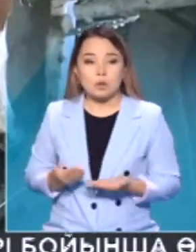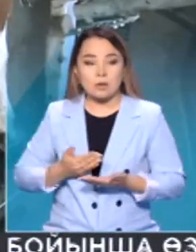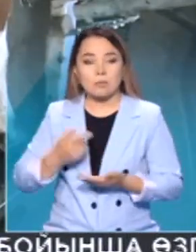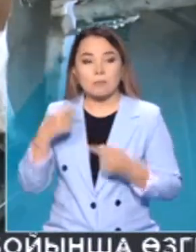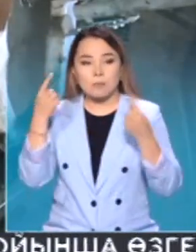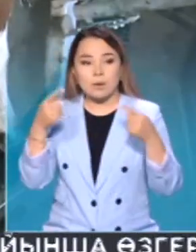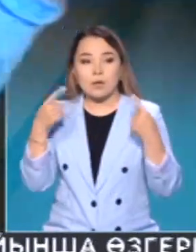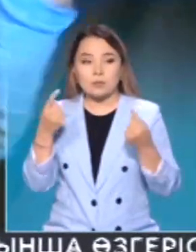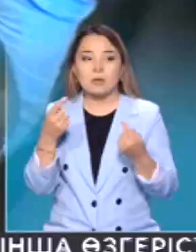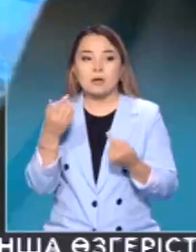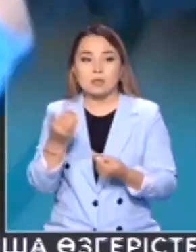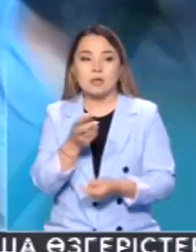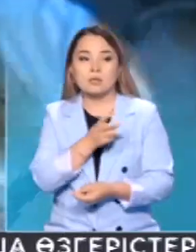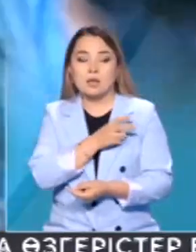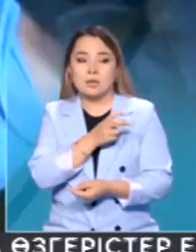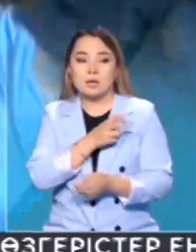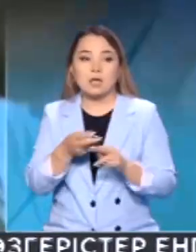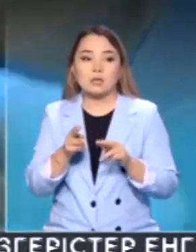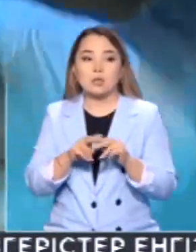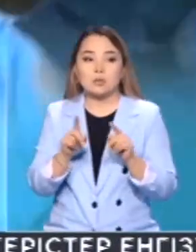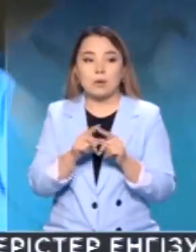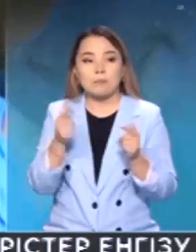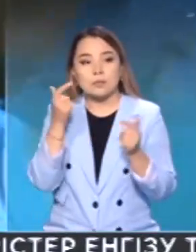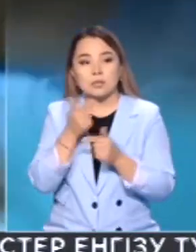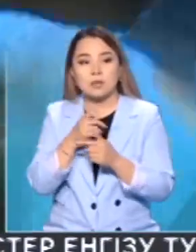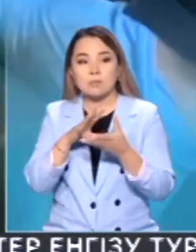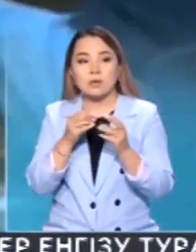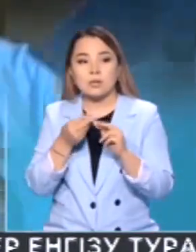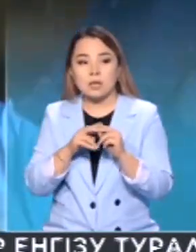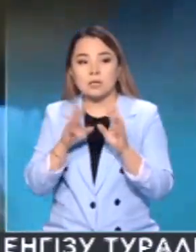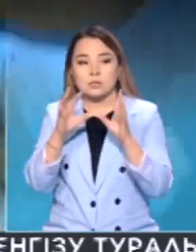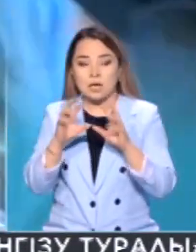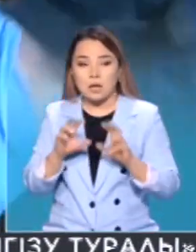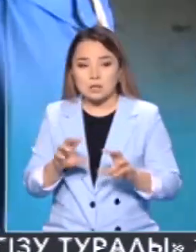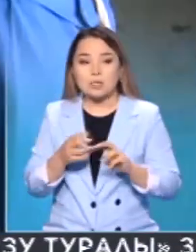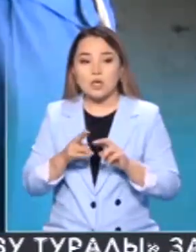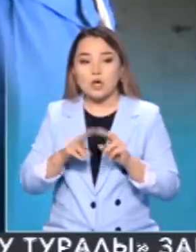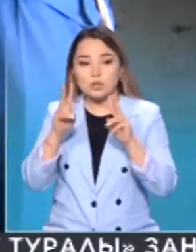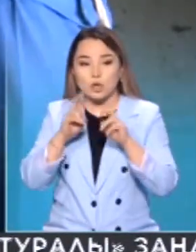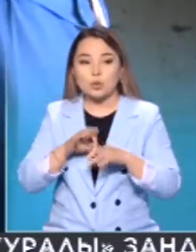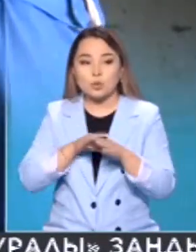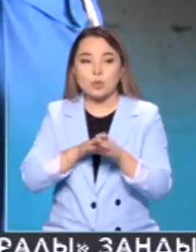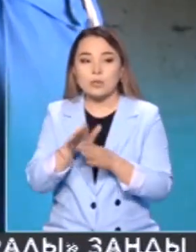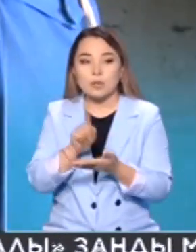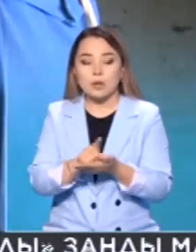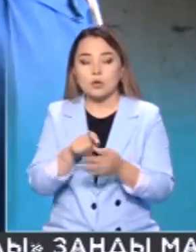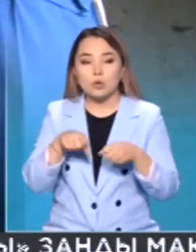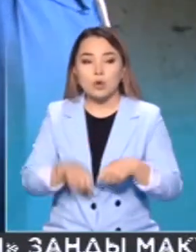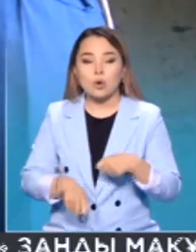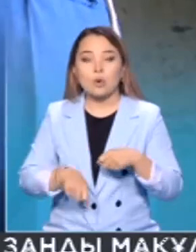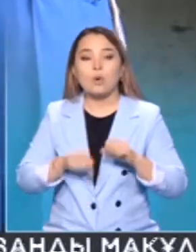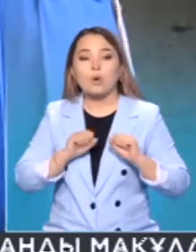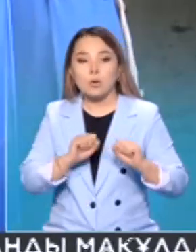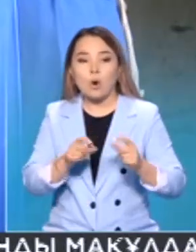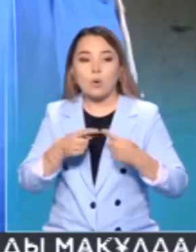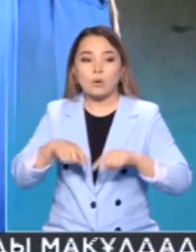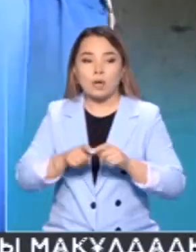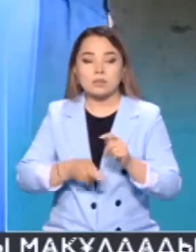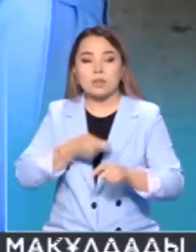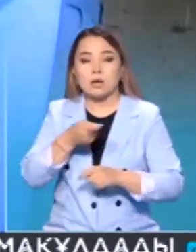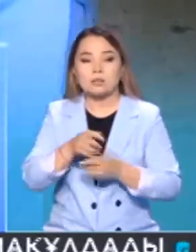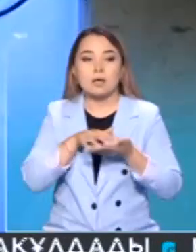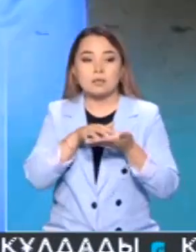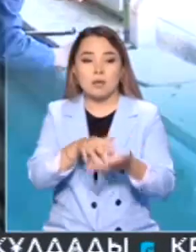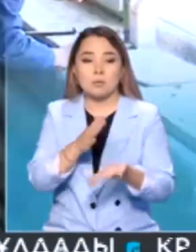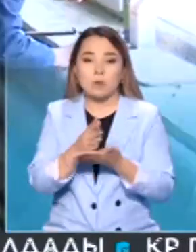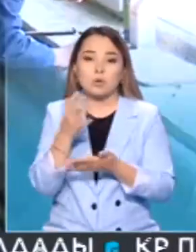арнайы білімі жөндегі құжатының қаншалықты заңды екендігін тексеру үшін құқық қорғау органдарына арыз жазған. Сол себепті